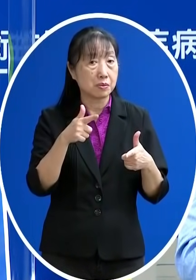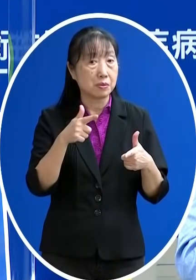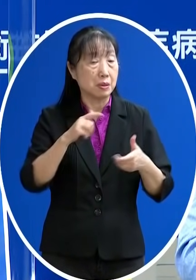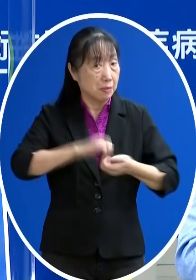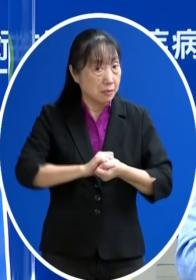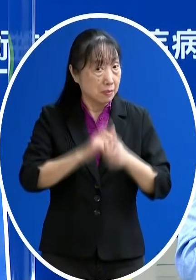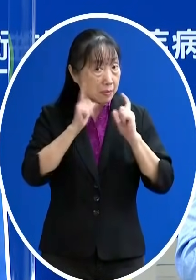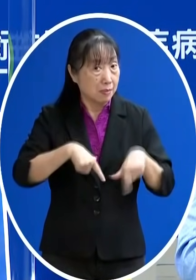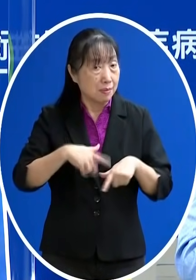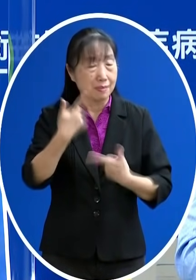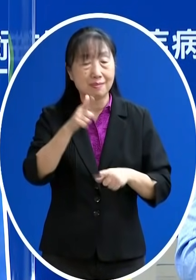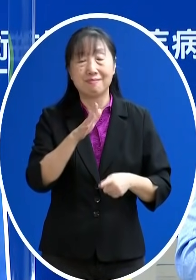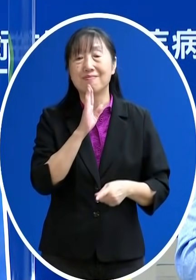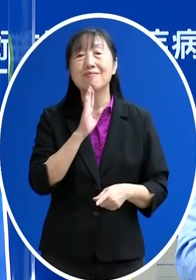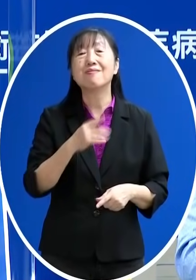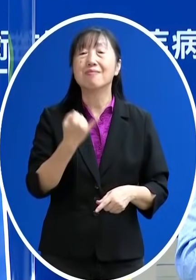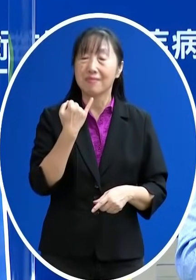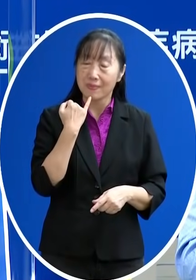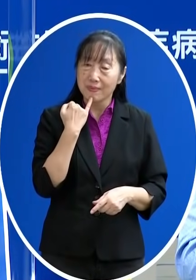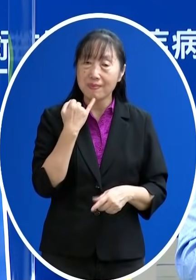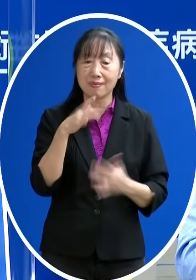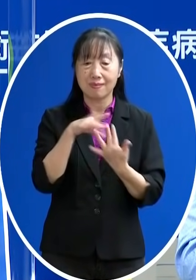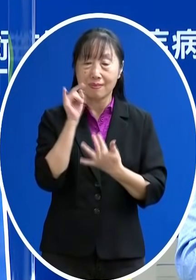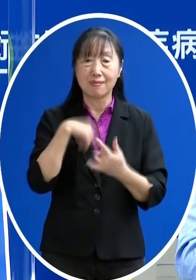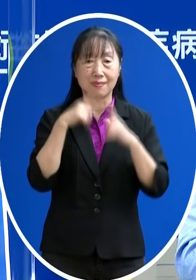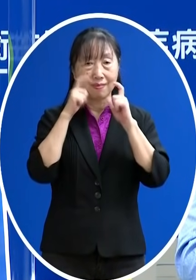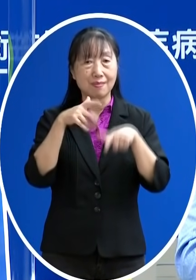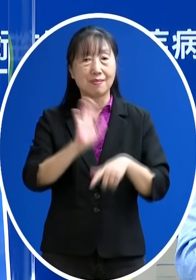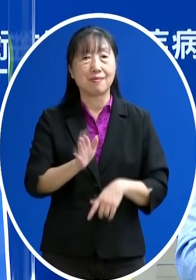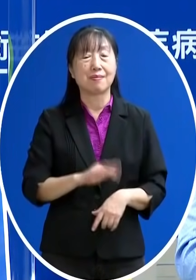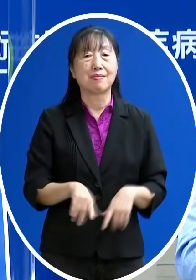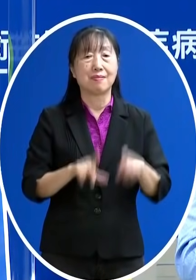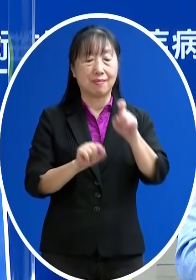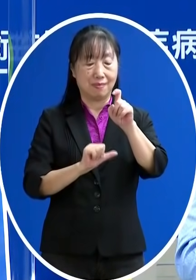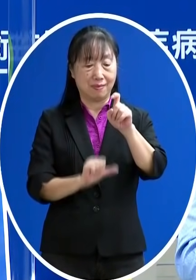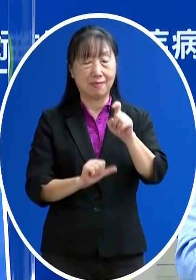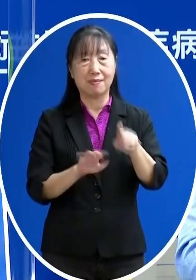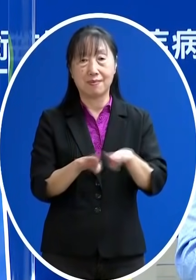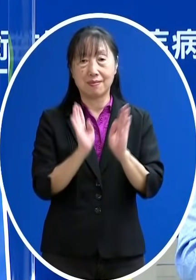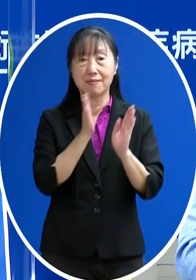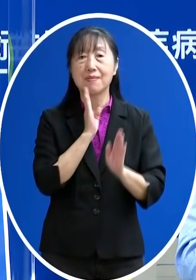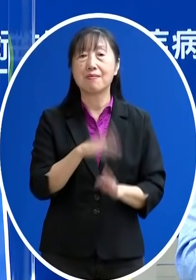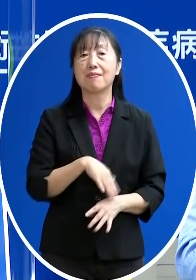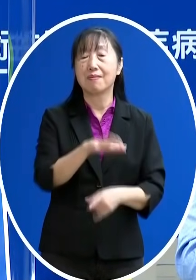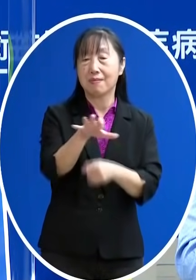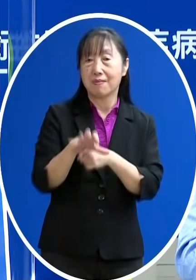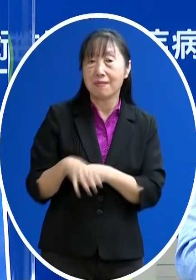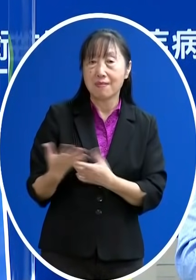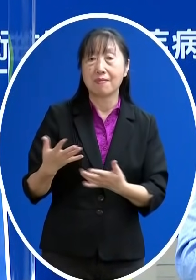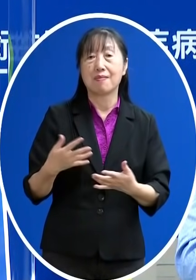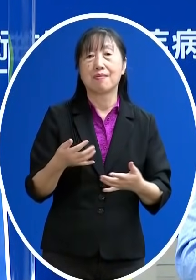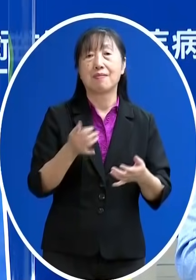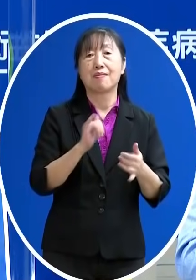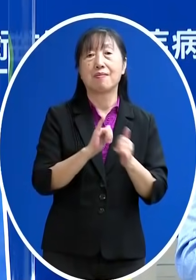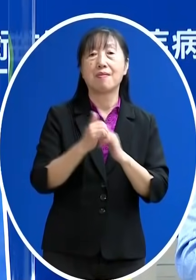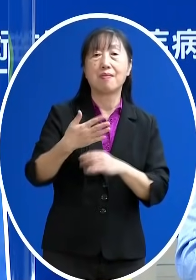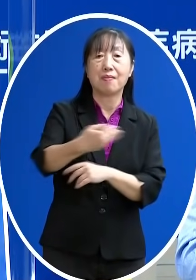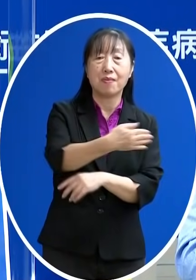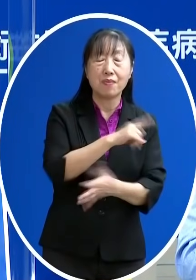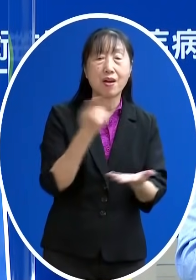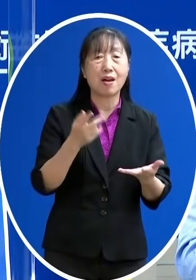戴，哈。那我们从10月5号起，哈，就是说第一个针对农林渔牧工作者于空旷